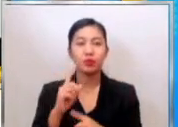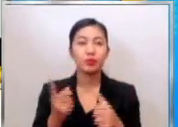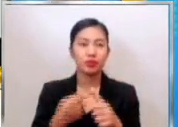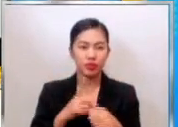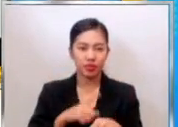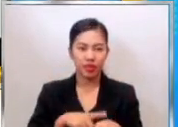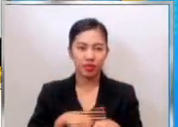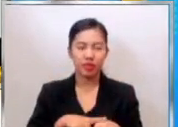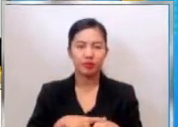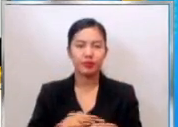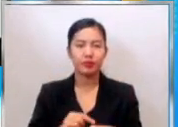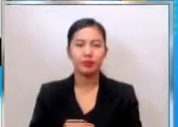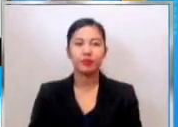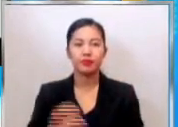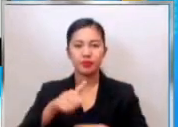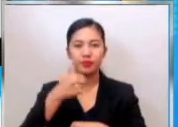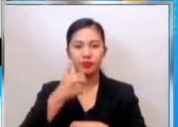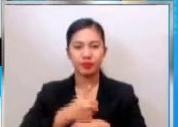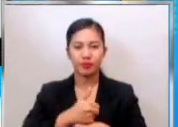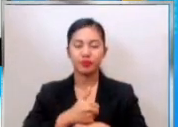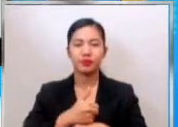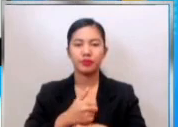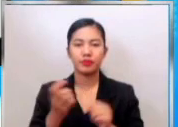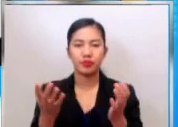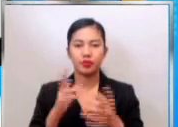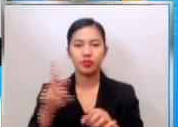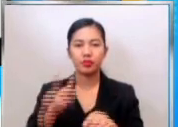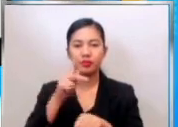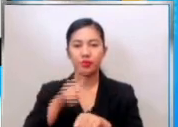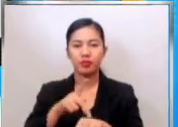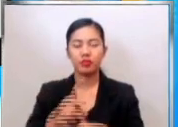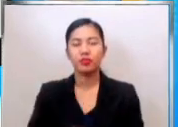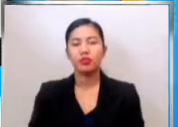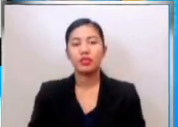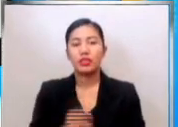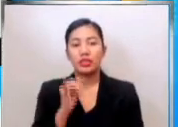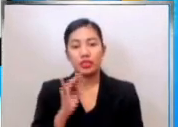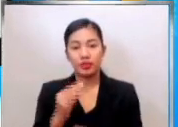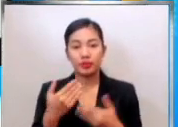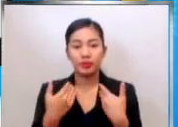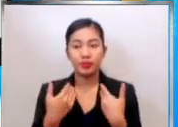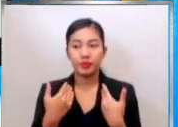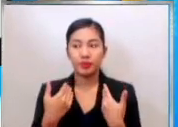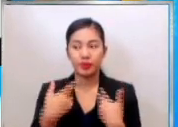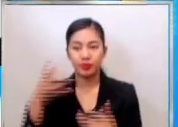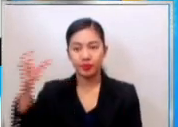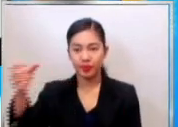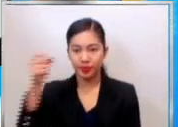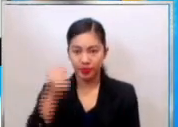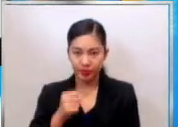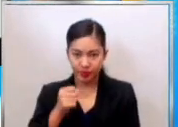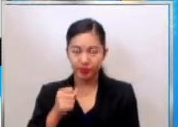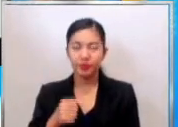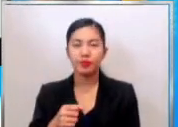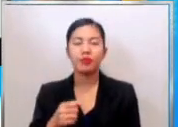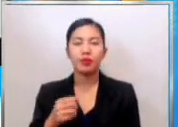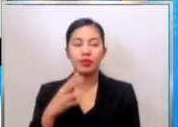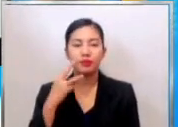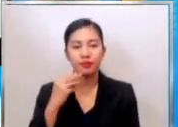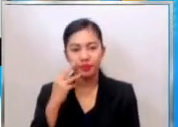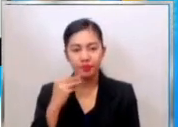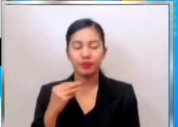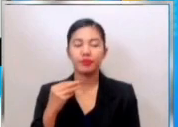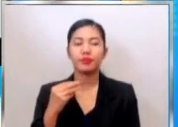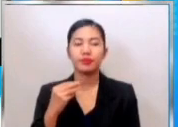to be established in the Philippines. So if we have, kung kukuha po tayo ng may experience ng mga tao at the